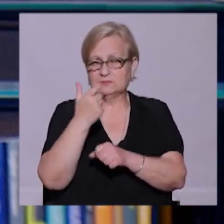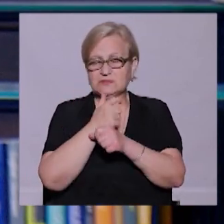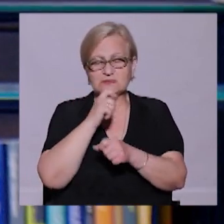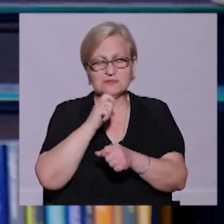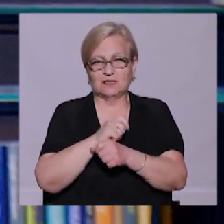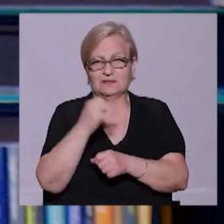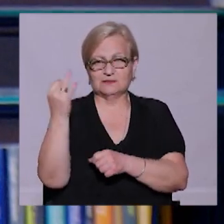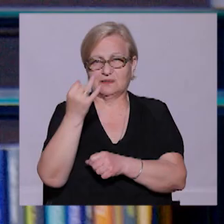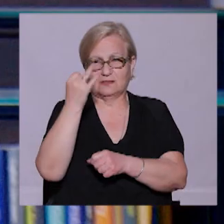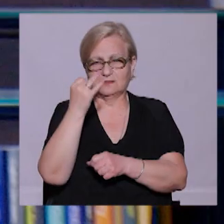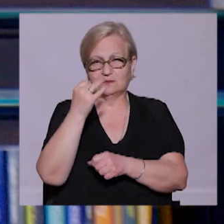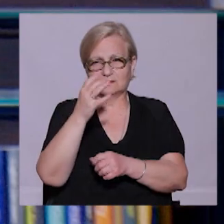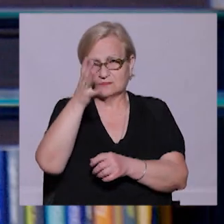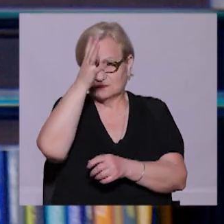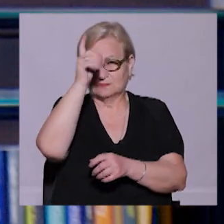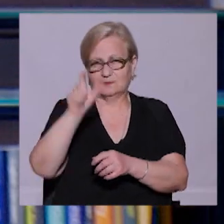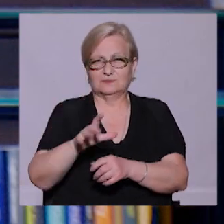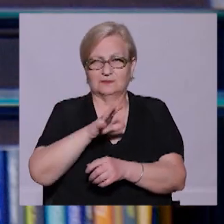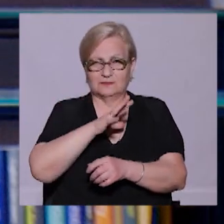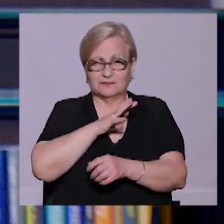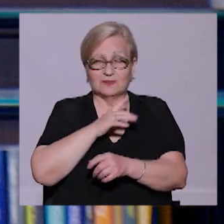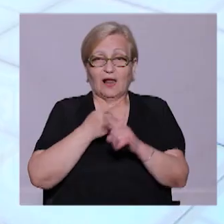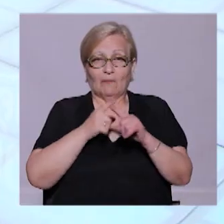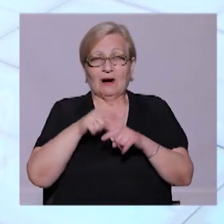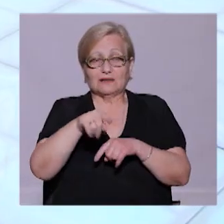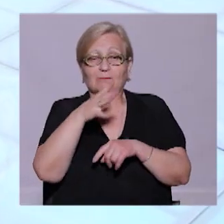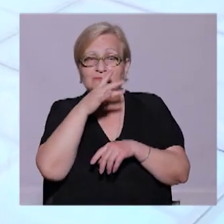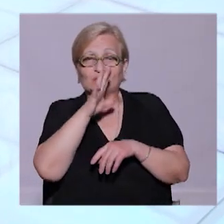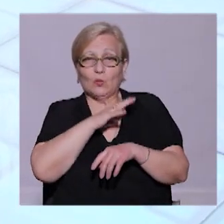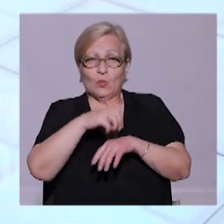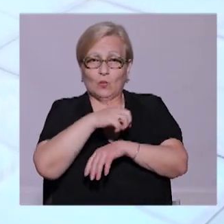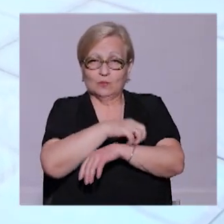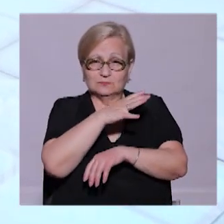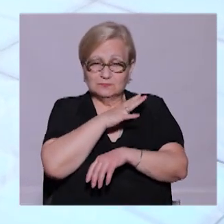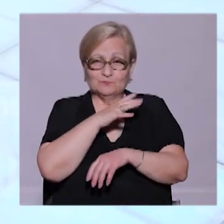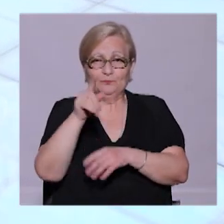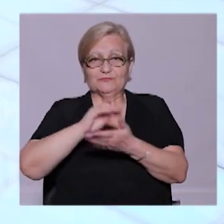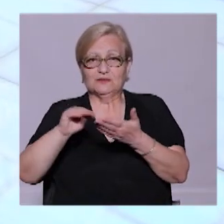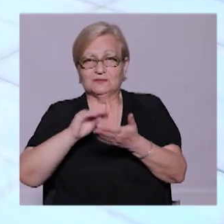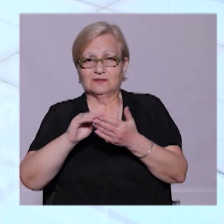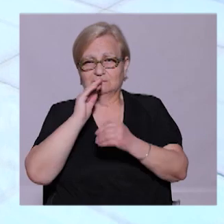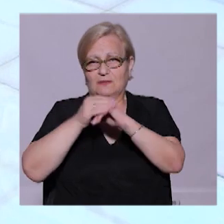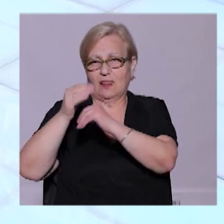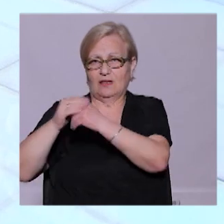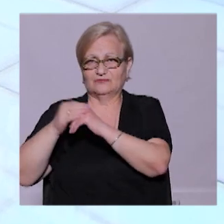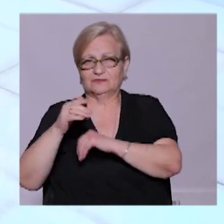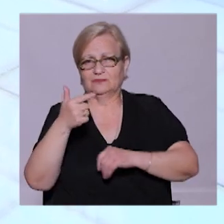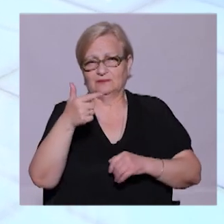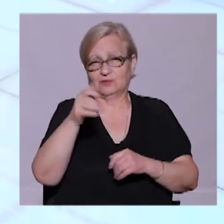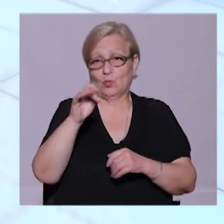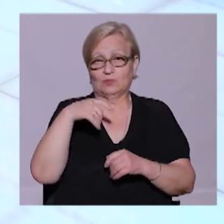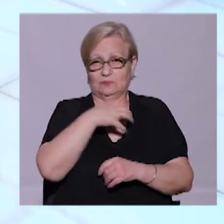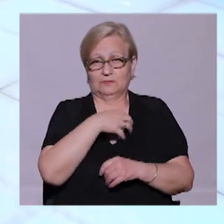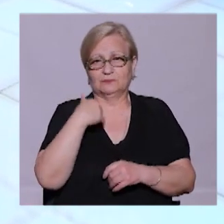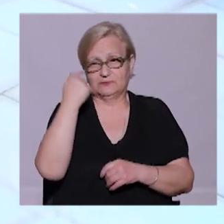ყველაზე მთავარი შესანიღბი თემა რომელიც ალბათ ამ რომანში იძულებული იყო გამსახურდია რომ შეენიღბა, მაგრამ